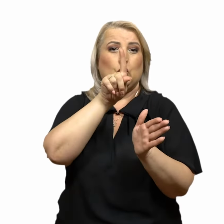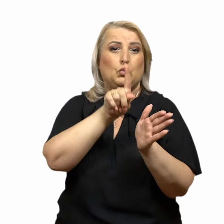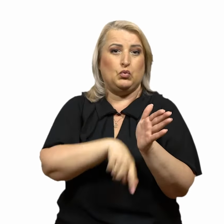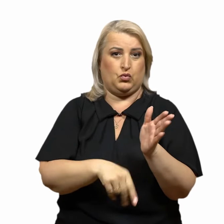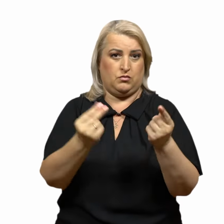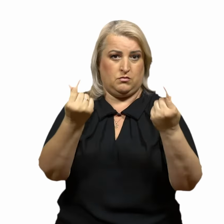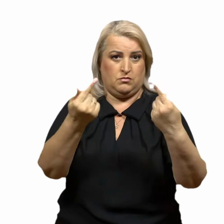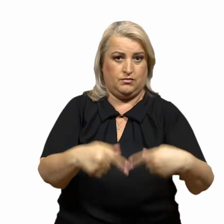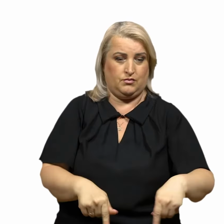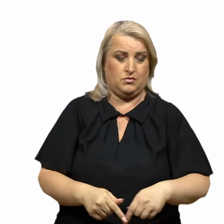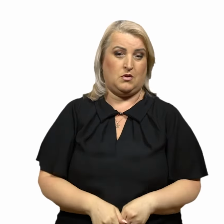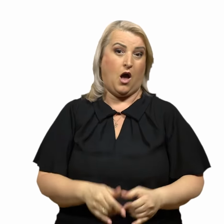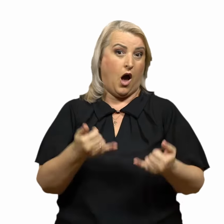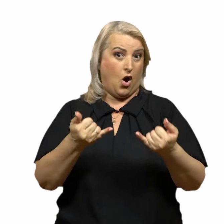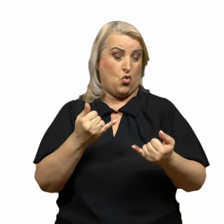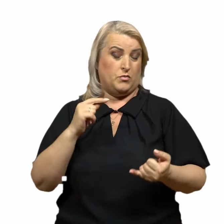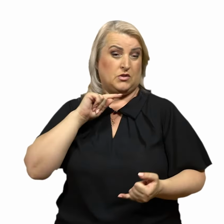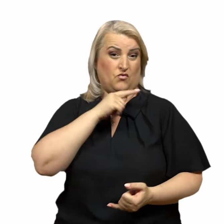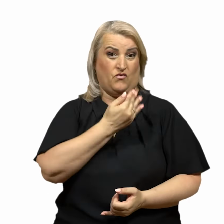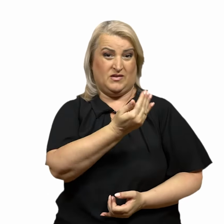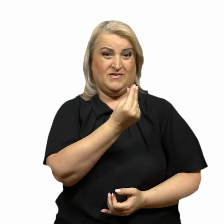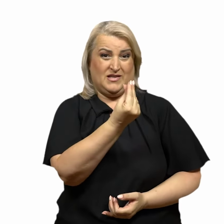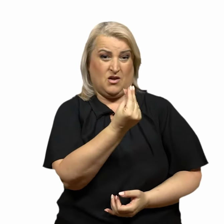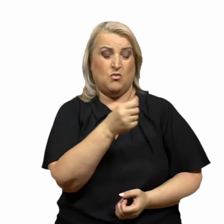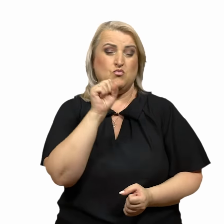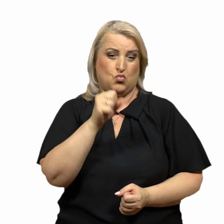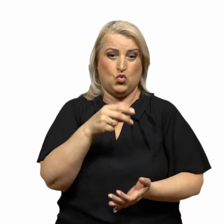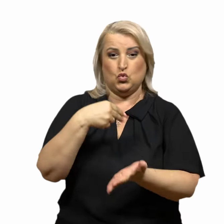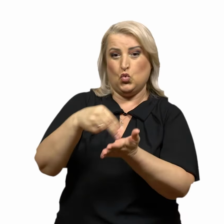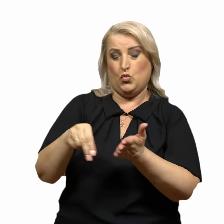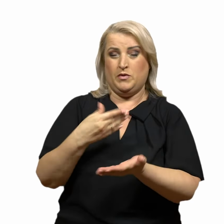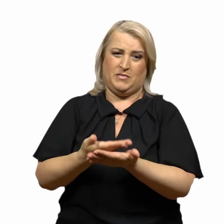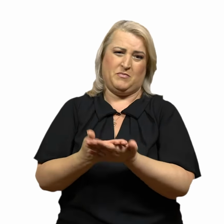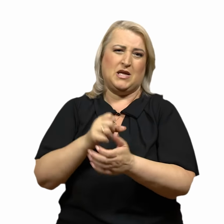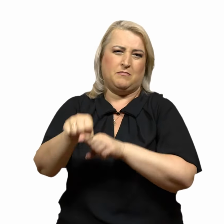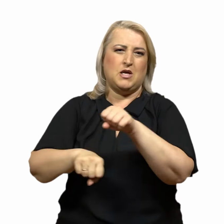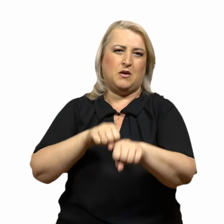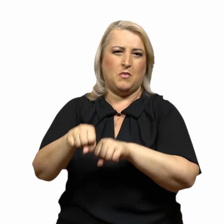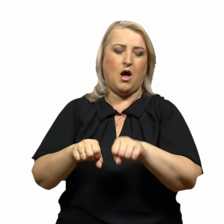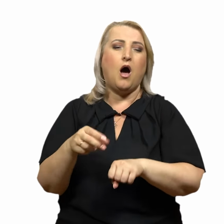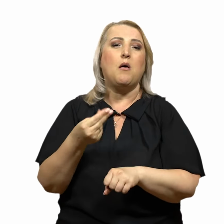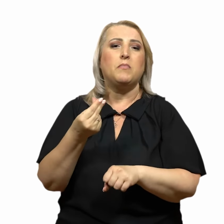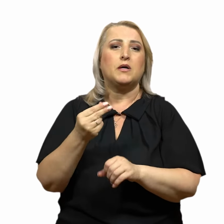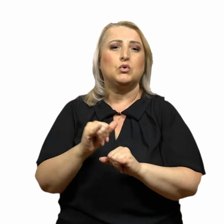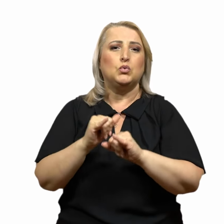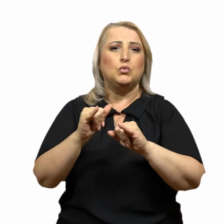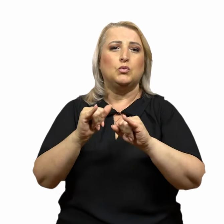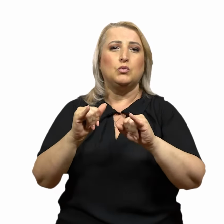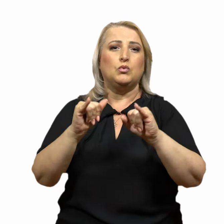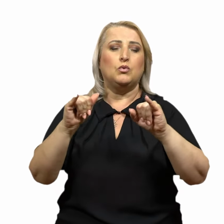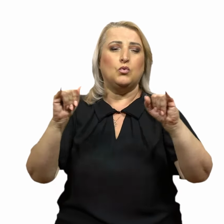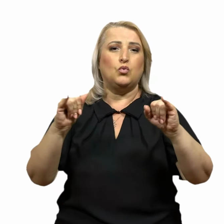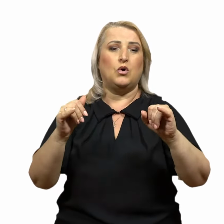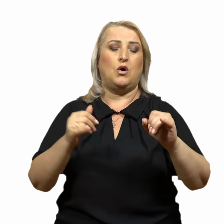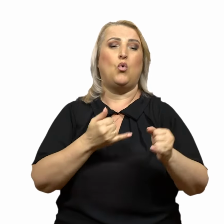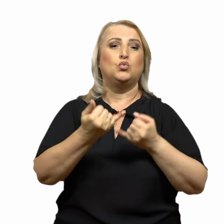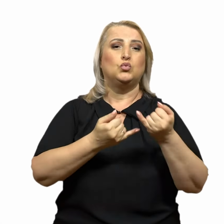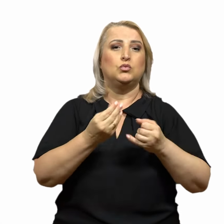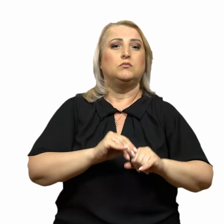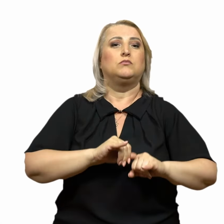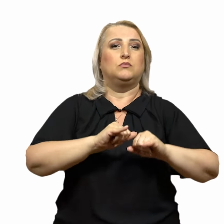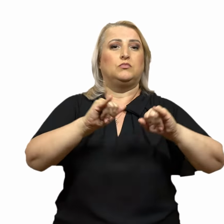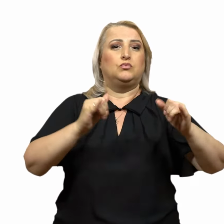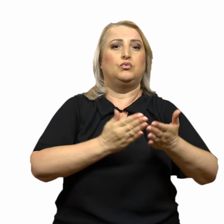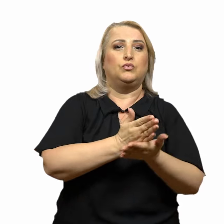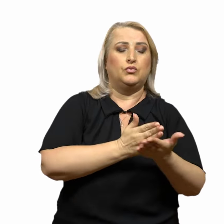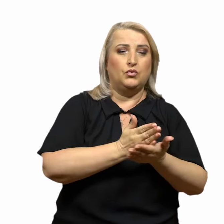inflație. Acum, din economiile tale, îți poți cumpăra o bicicletă, de exemplu. Dar prețurile cresc. Serviciile se scumpesc, iar peste câteva